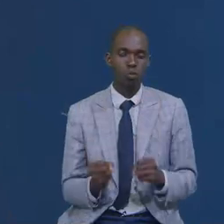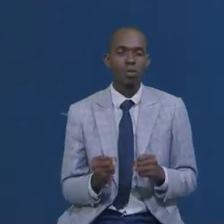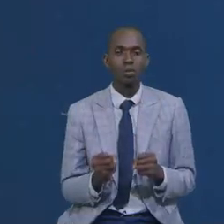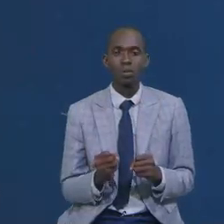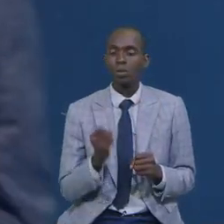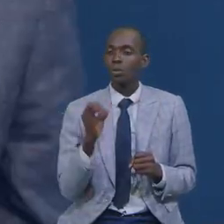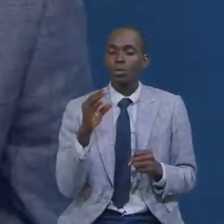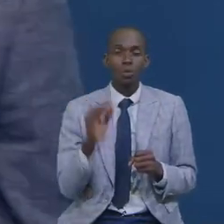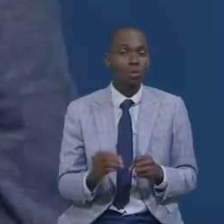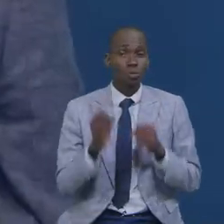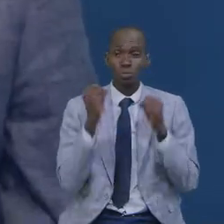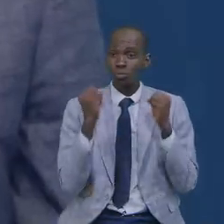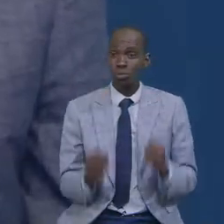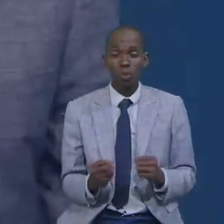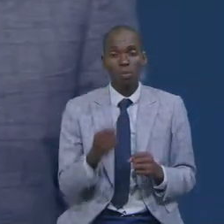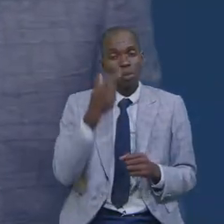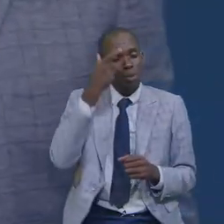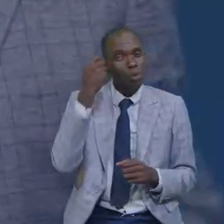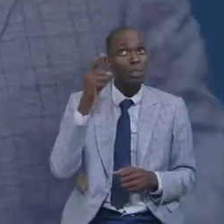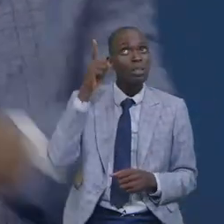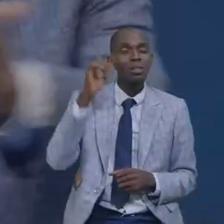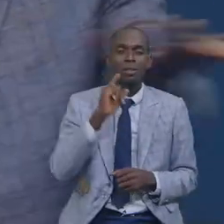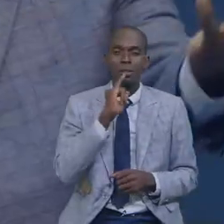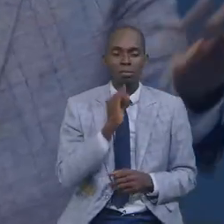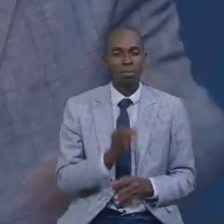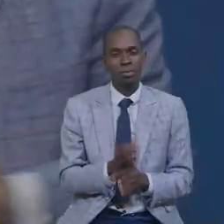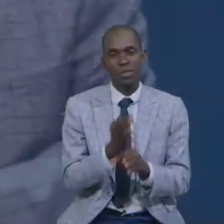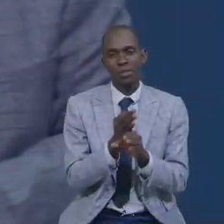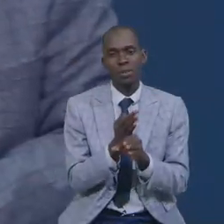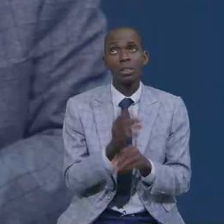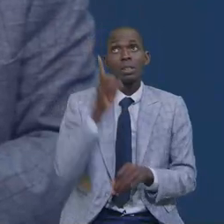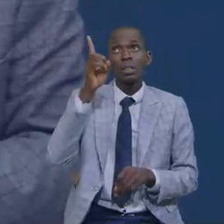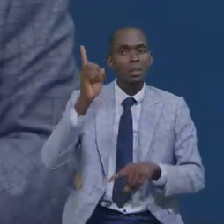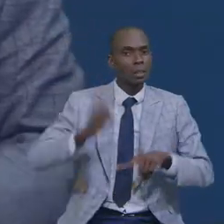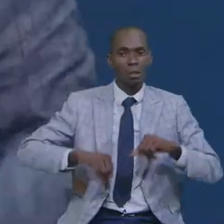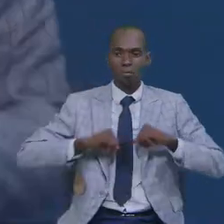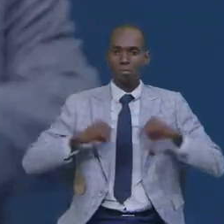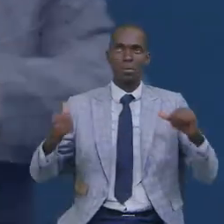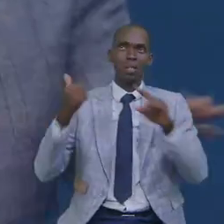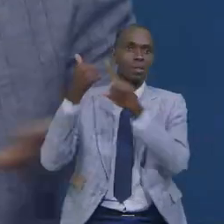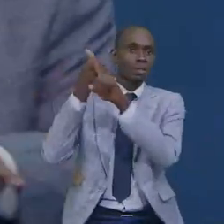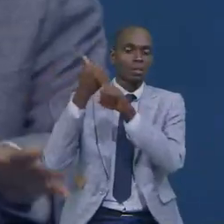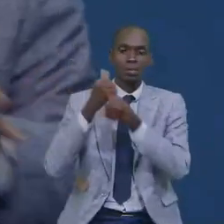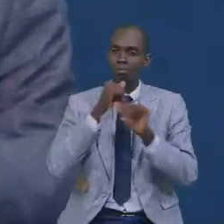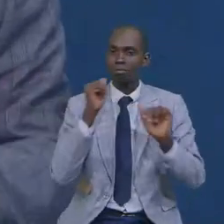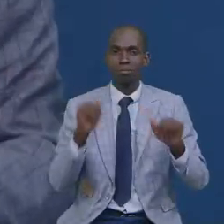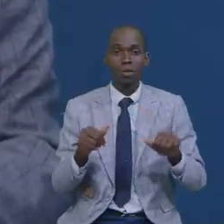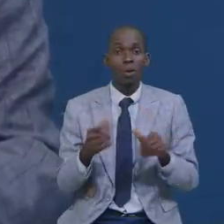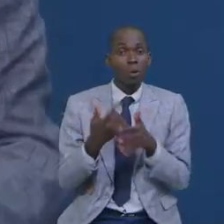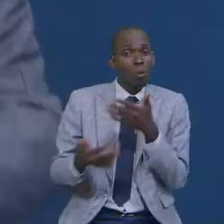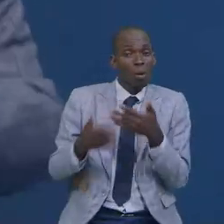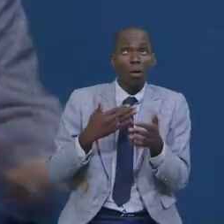et si stable parce qu'il est fidèle il ne peut pas se renier